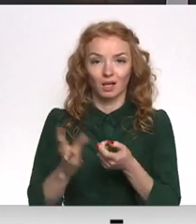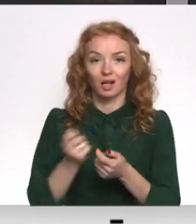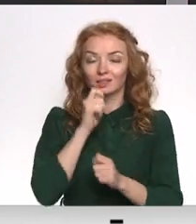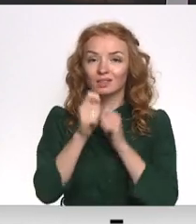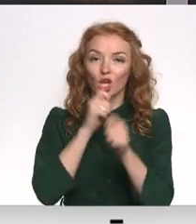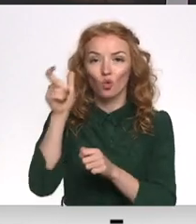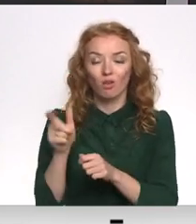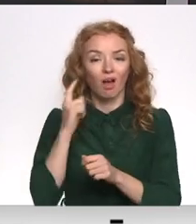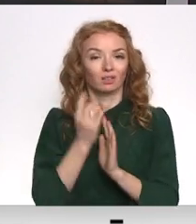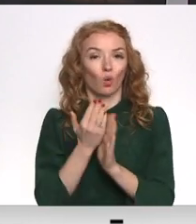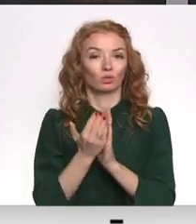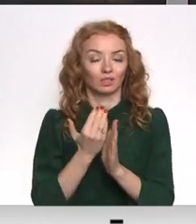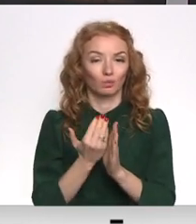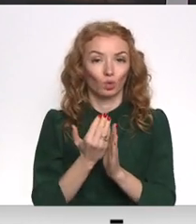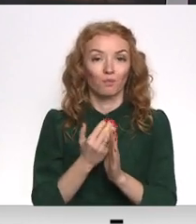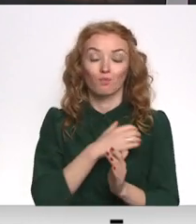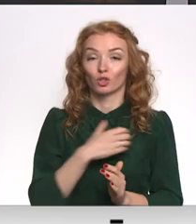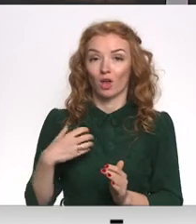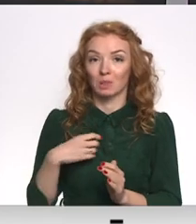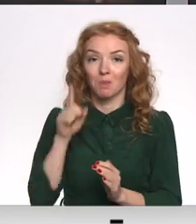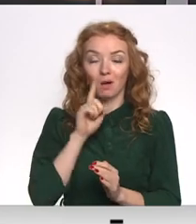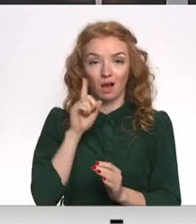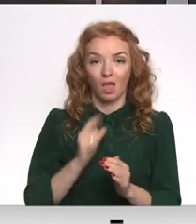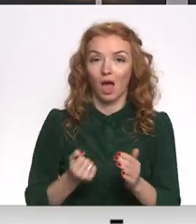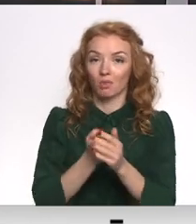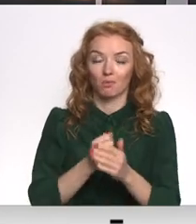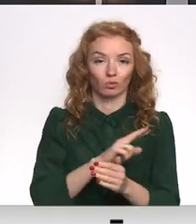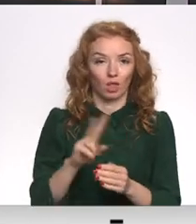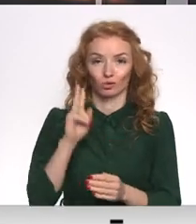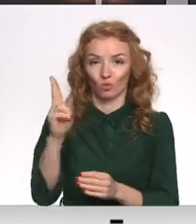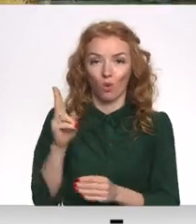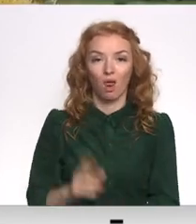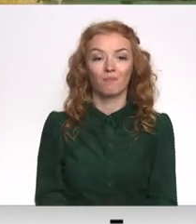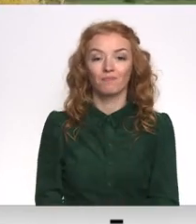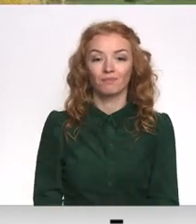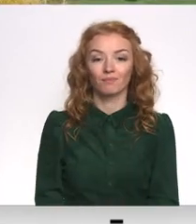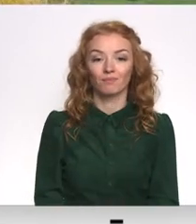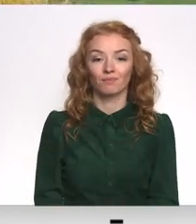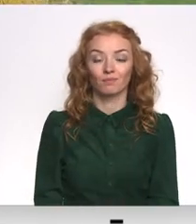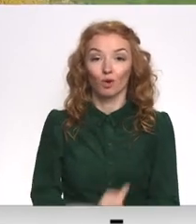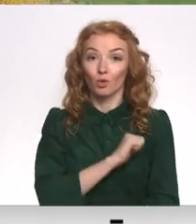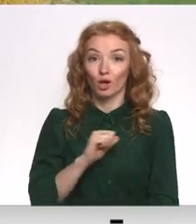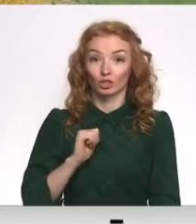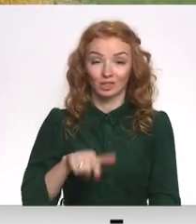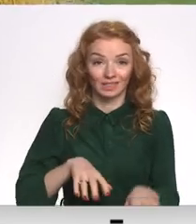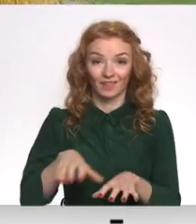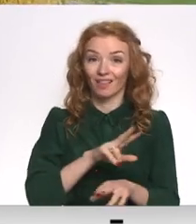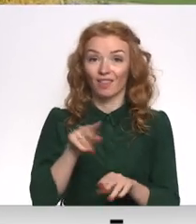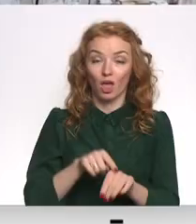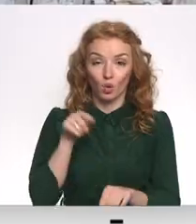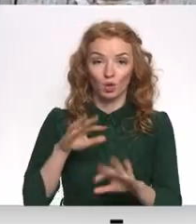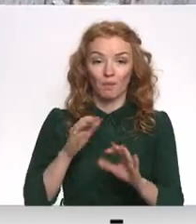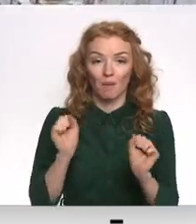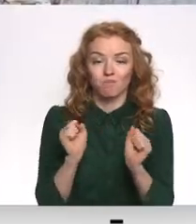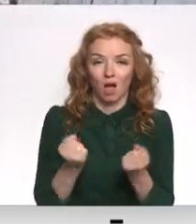ziedotāju atsaucību un labvēlību. Pašvaldības pagaidām atbalstu nesola. Lai arī paši dzīvnieki to vēl nejūt, bargai